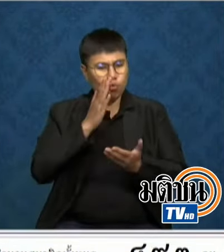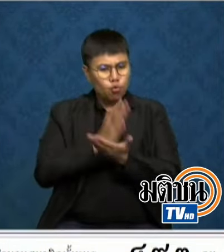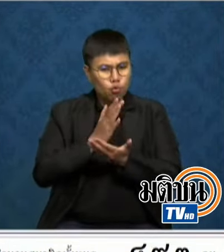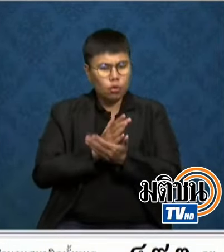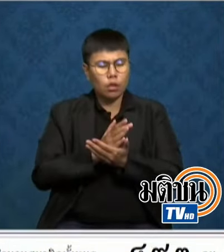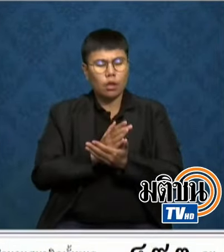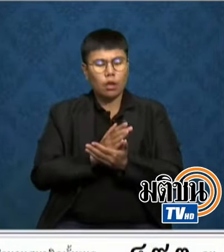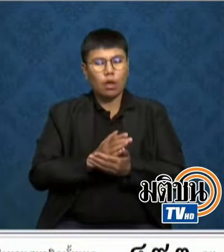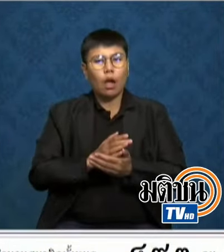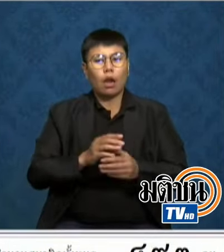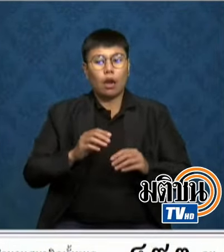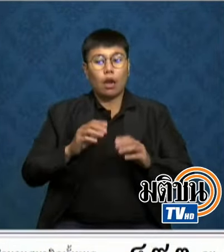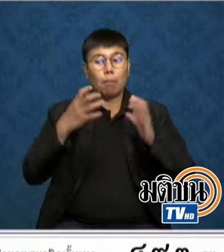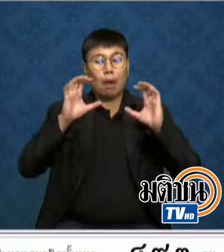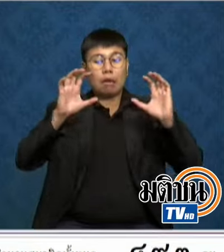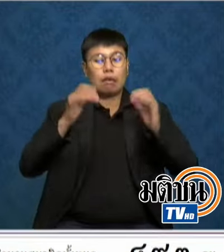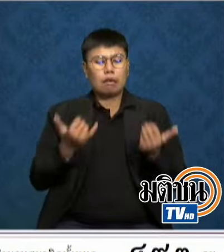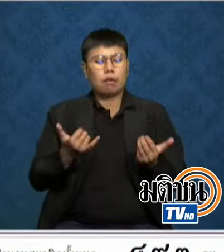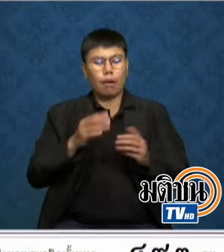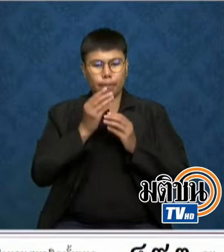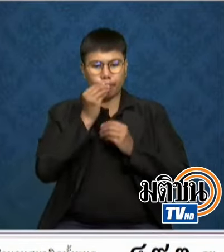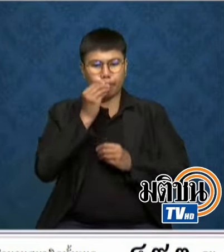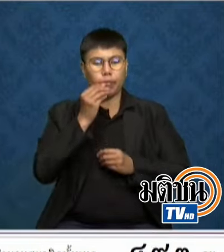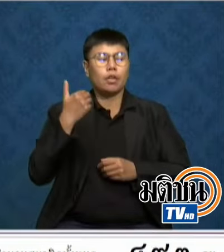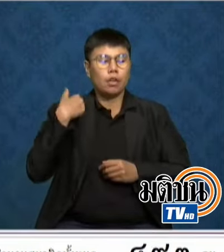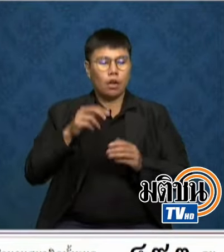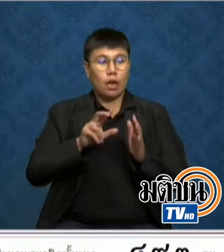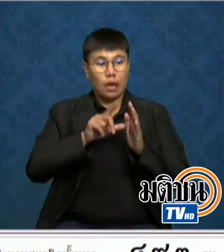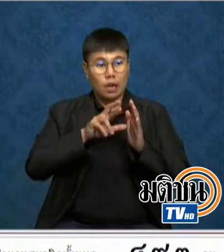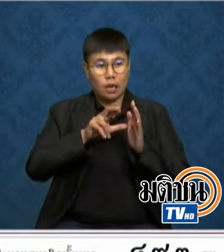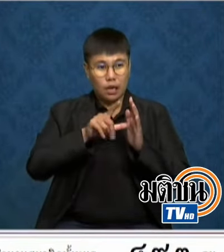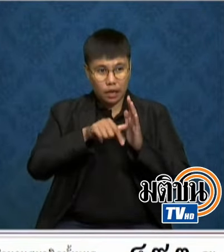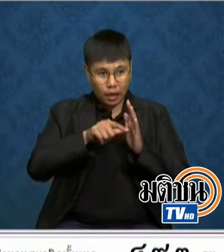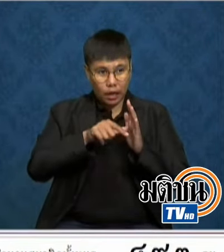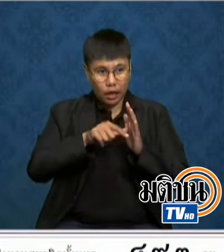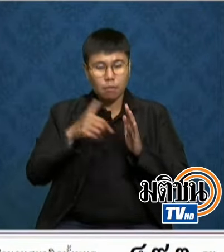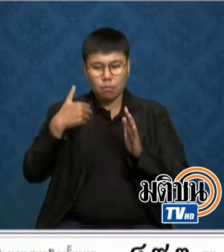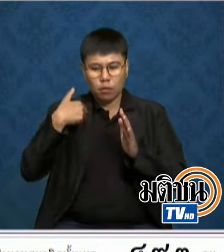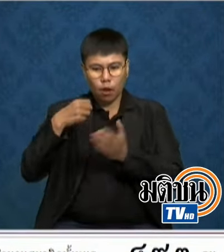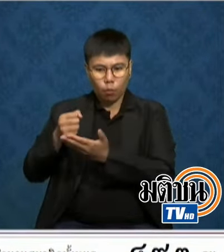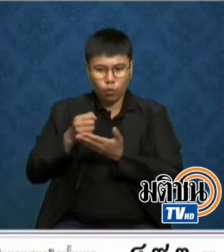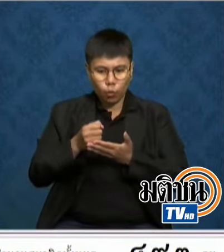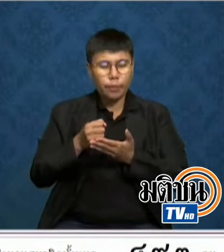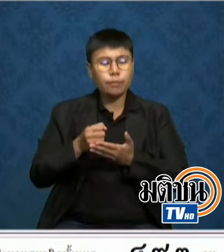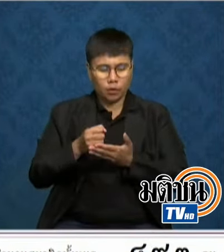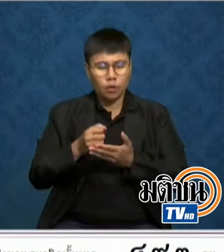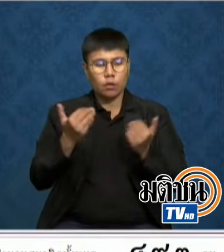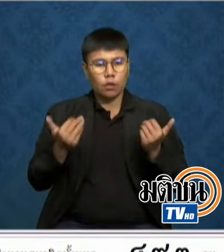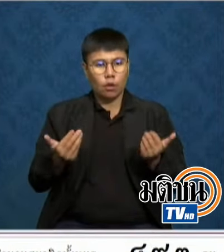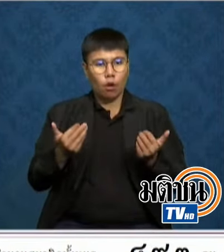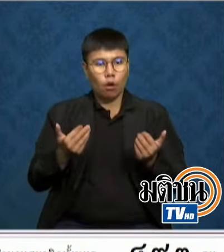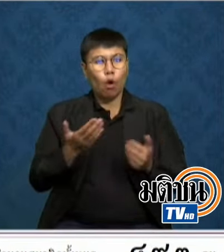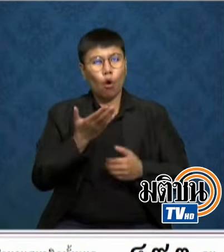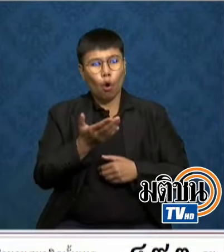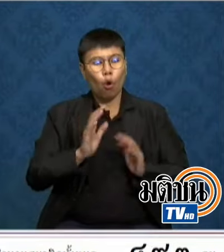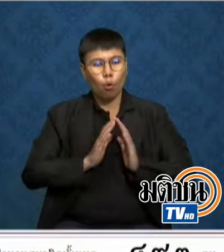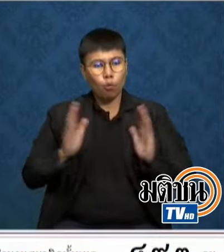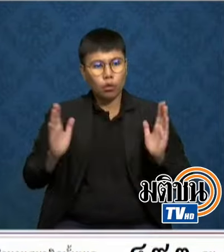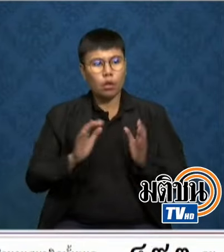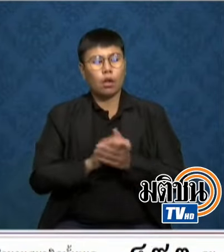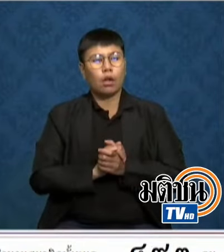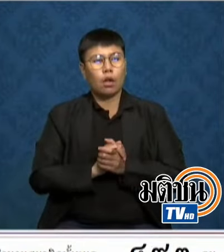าลชุดนี้นิ่งเงียบไปตอนนี้เราได้มีเลขาธิการสภาความมั่นคงชาติที่เป็นลูกหม้อเข้ามานะครับท่านประธานครับตอนนี้ต้องขอขอบคุณ